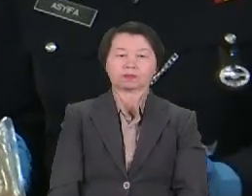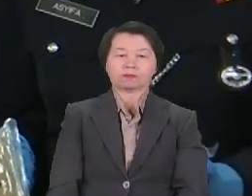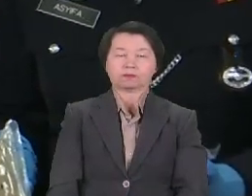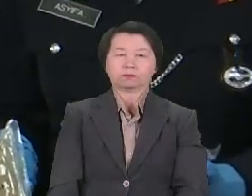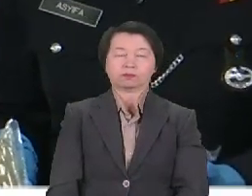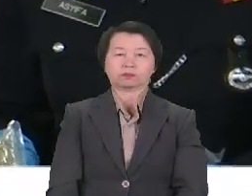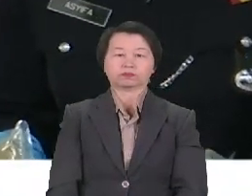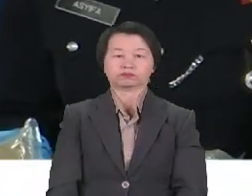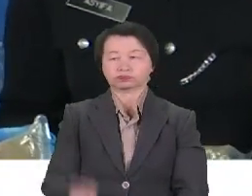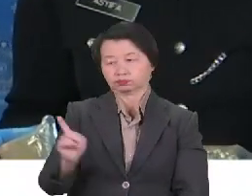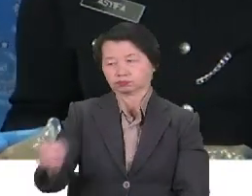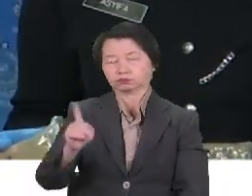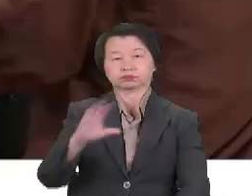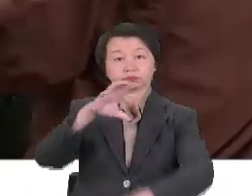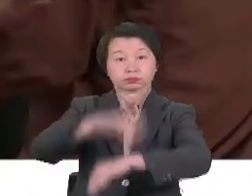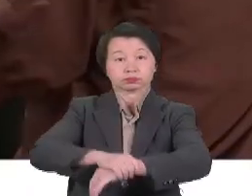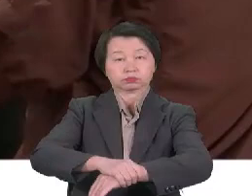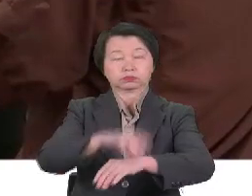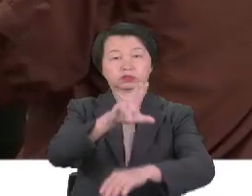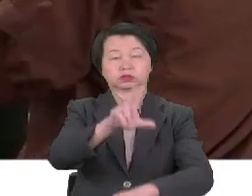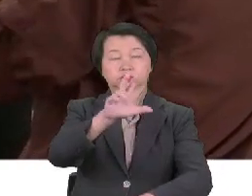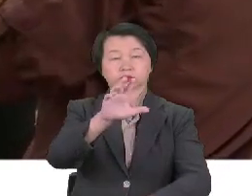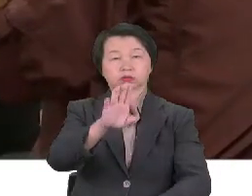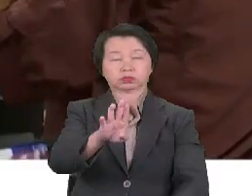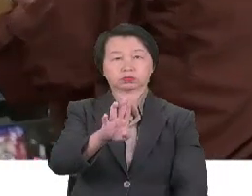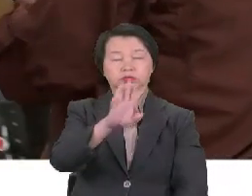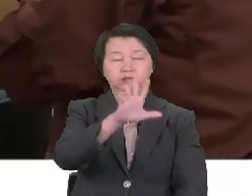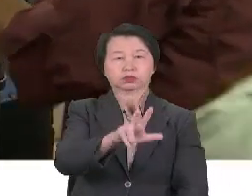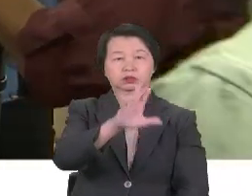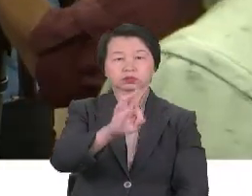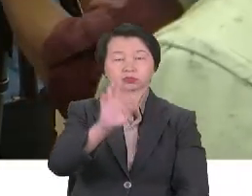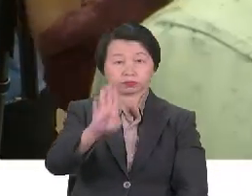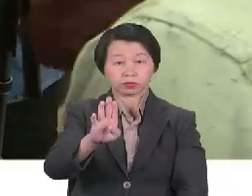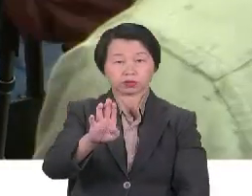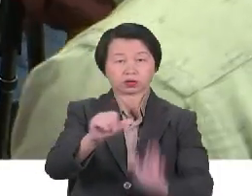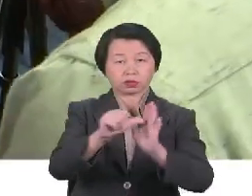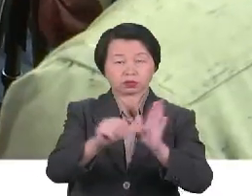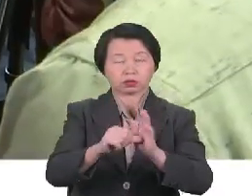narkotik mereka ditahan di bawah seksy 39b akta dadah berbahaya